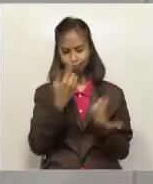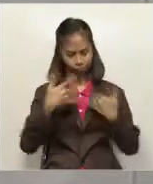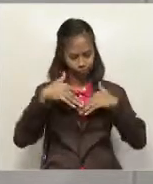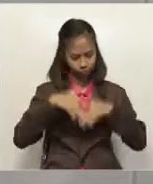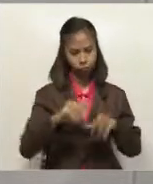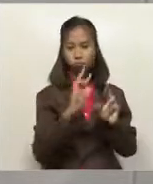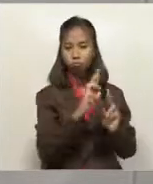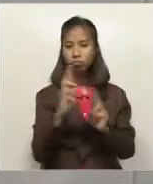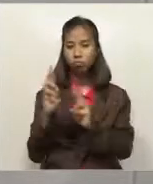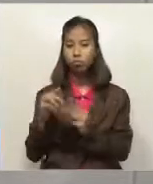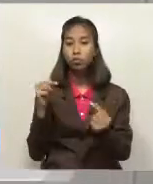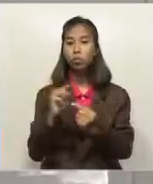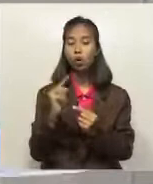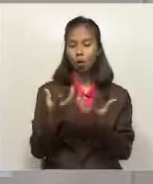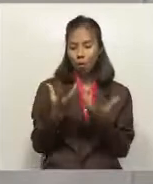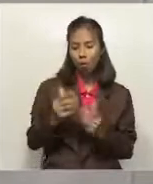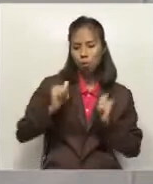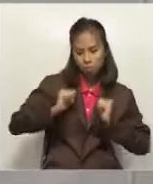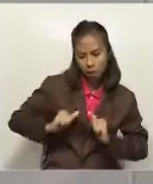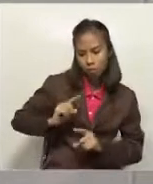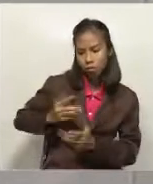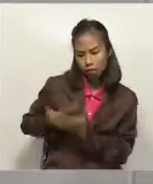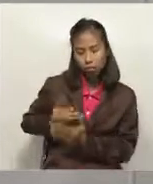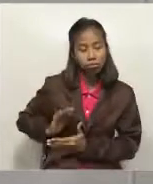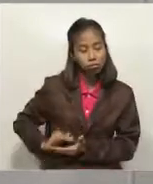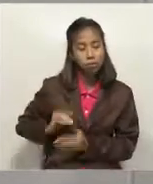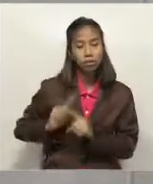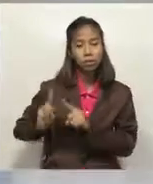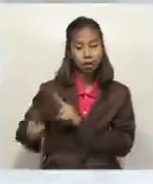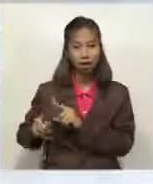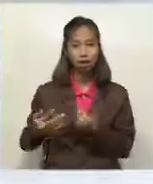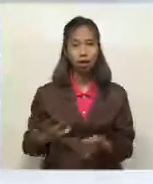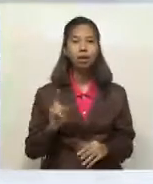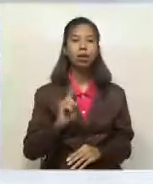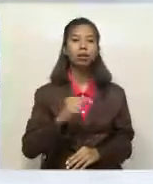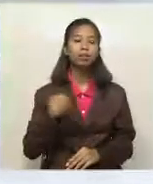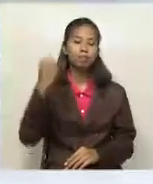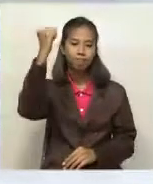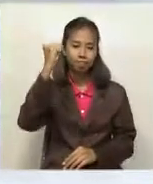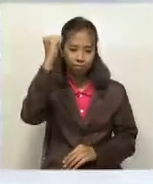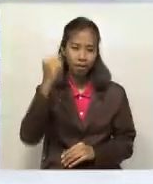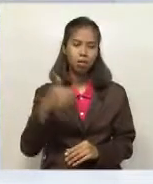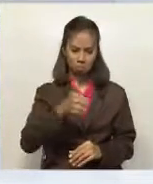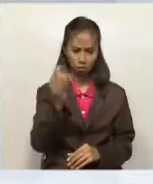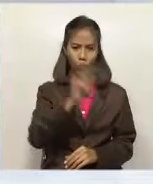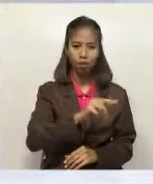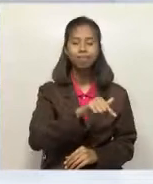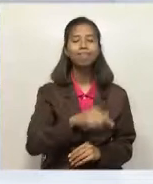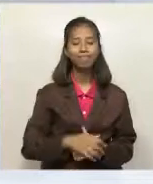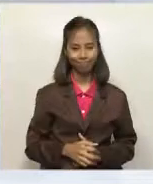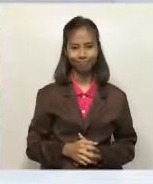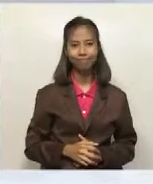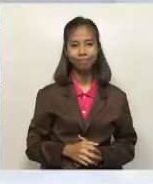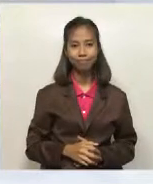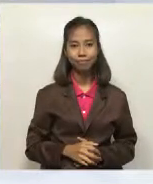ให้ระมัดระวังเรื่องของทรัพย์สินมีค่านะคะและก็เลือกใช้บริการรถโดยสารสาธารณะจะดีที่สุดค่ะคุณกรแก้วคุณป